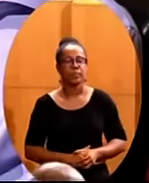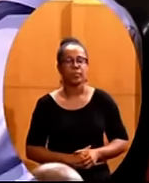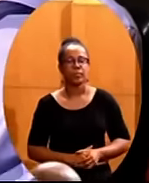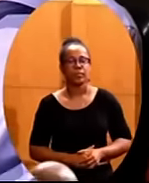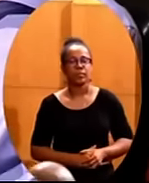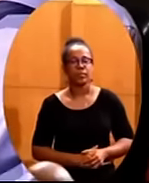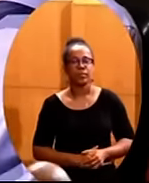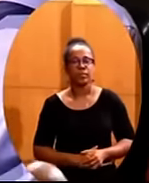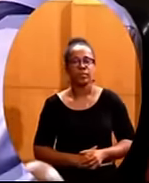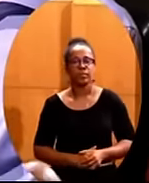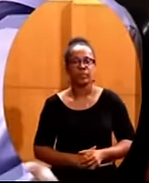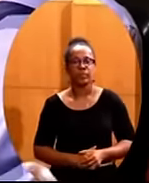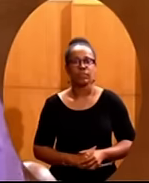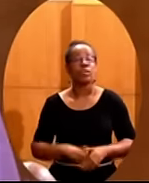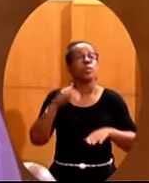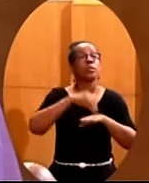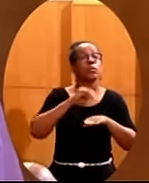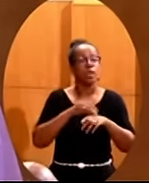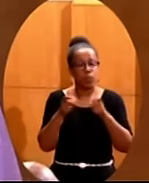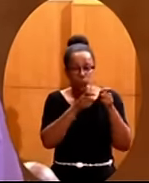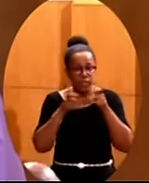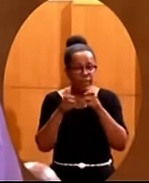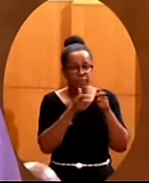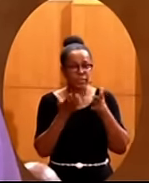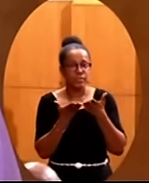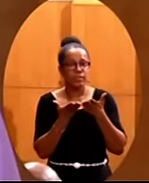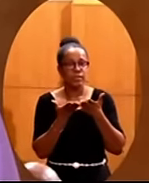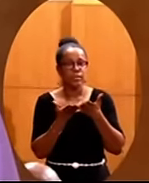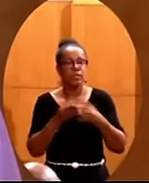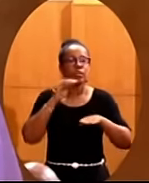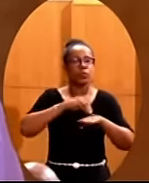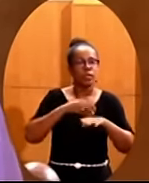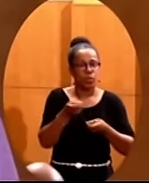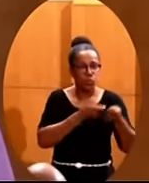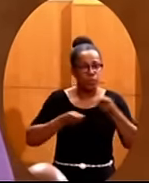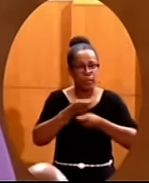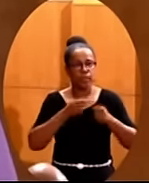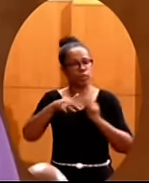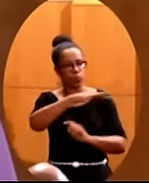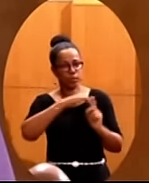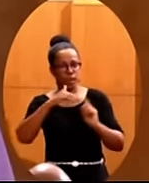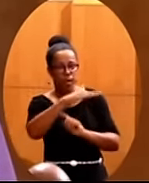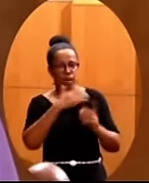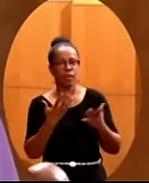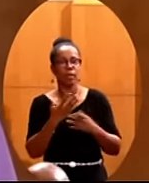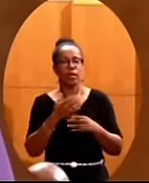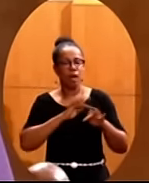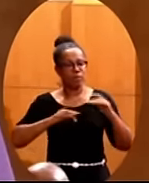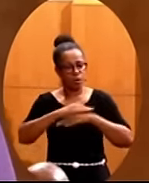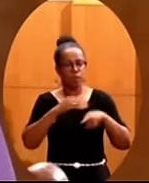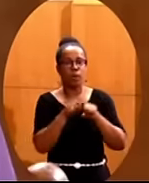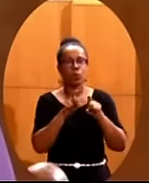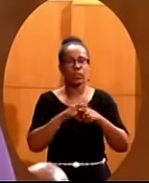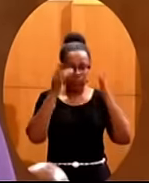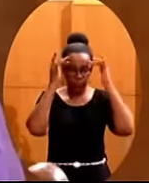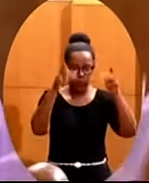fait un conseil consultatif le conseil économique social de l'environnement et de